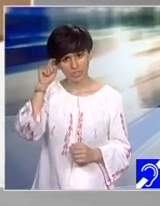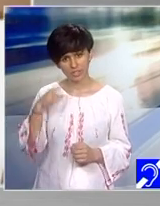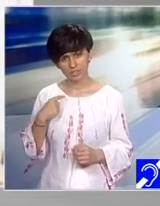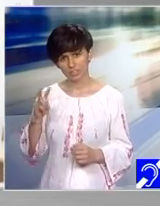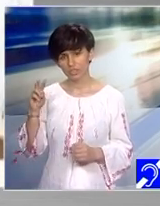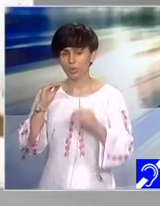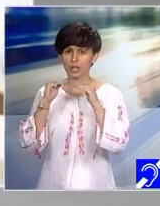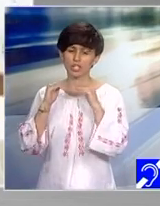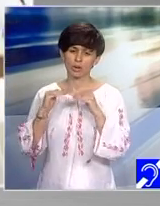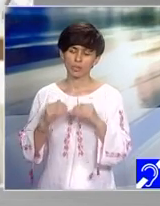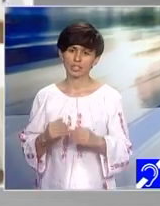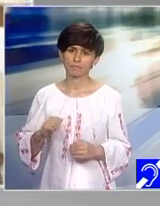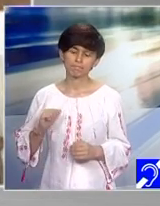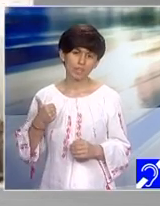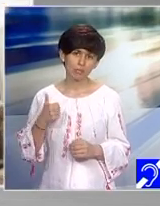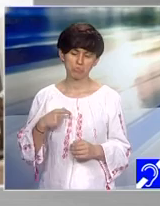cea